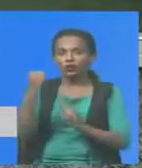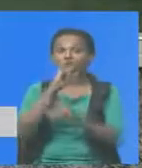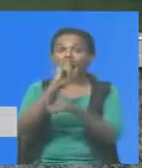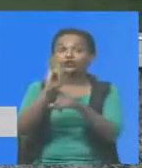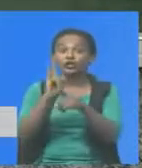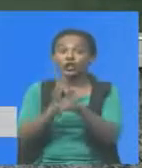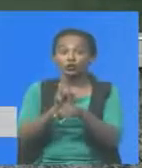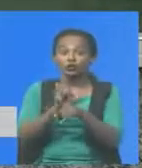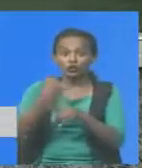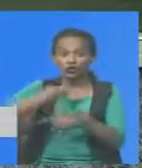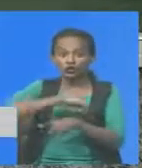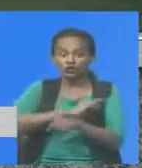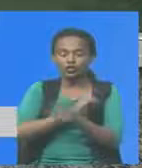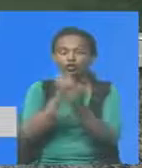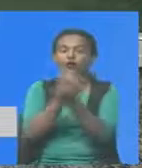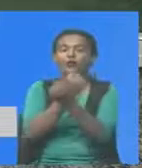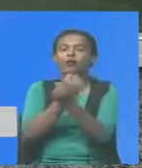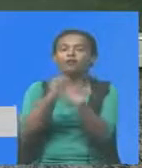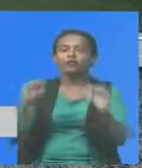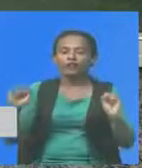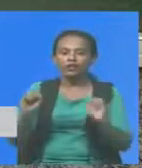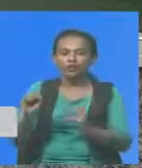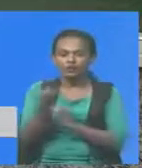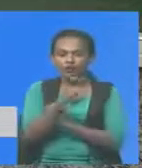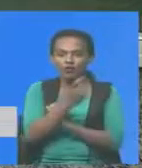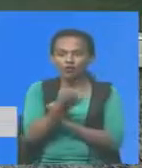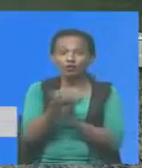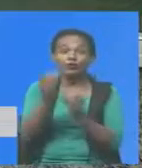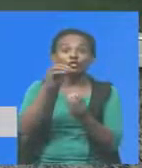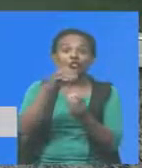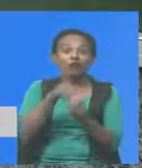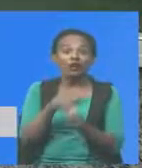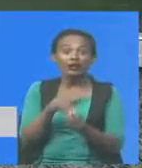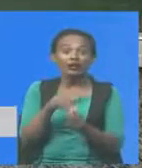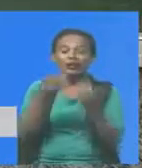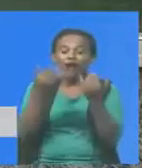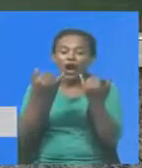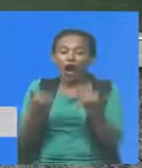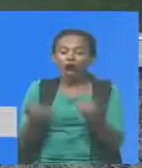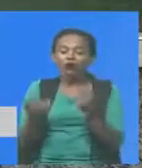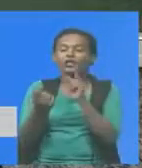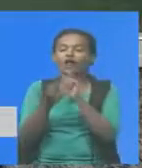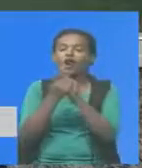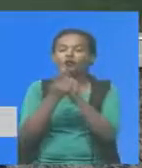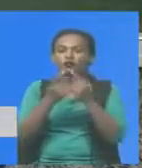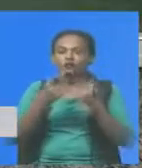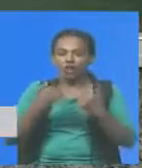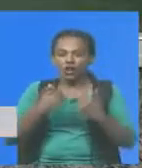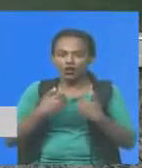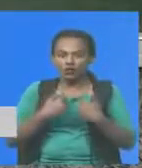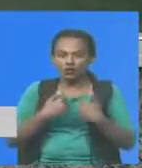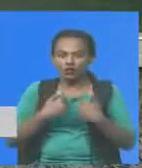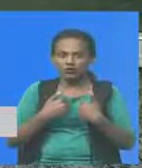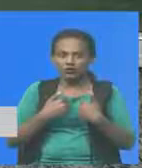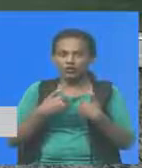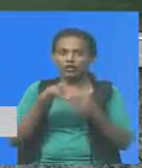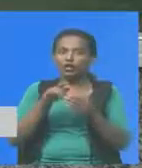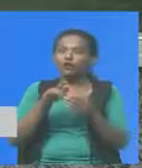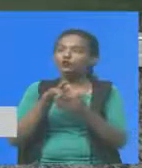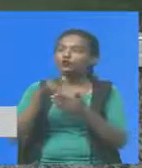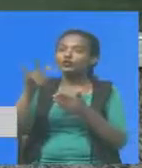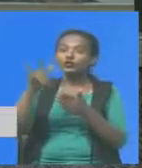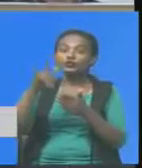የዜጎቻችን መፈታት ሲሆን በተጨማሪም አሁን ያጋጠመን ያለውን የውጭ ምንዛሬ